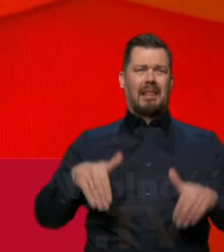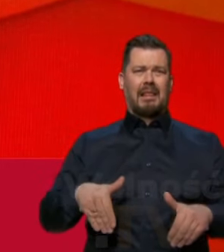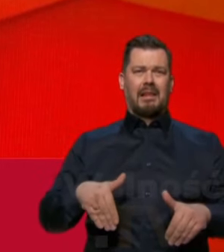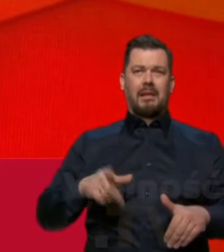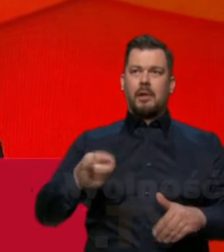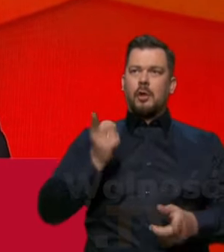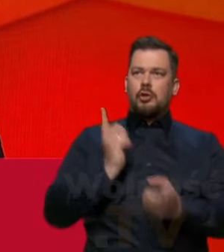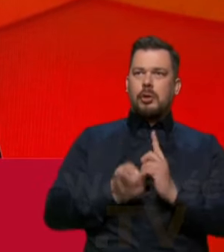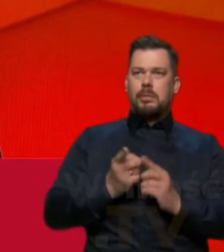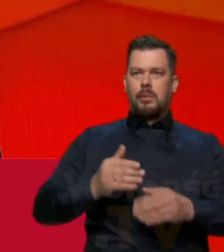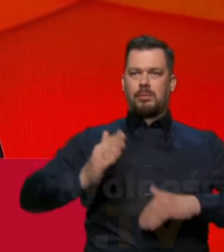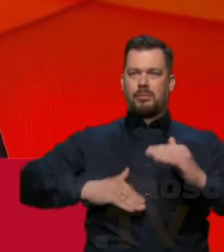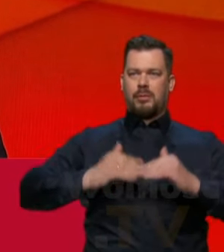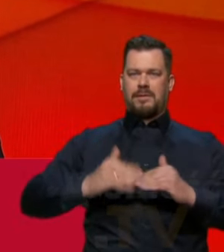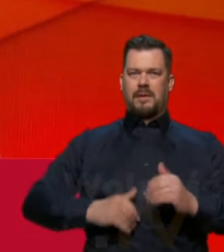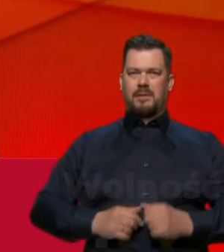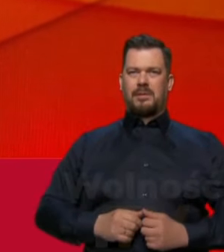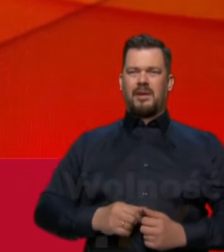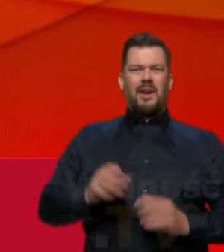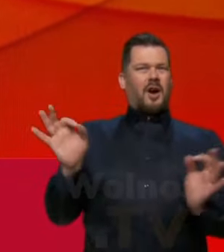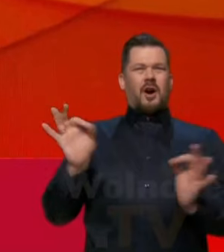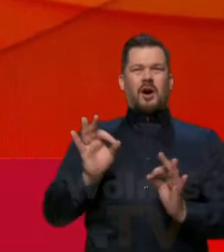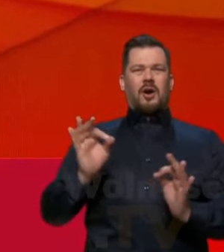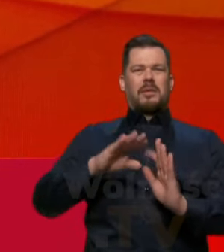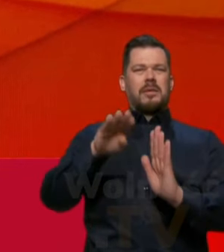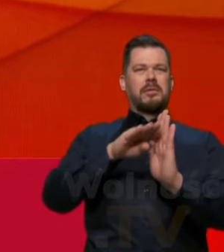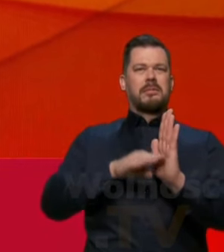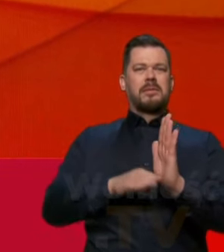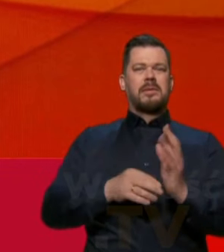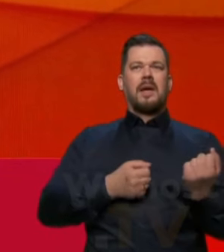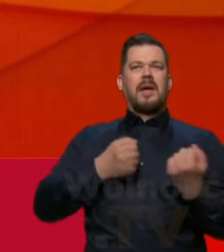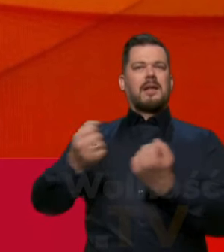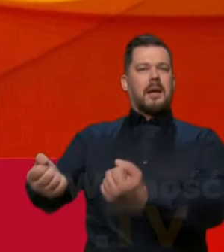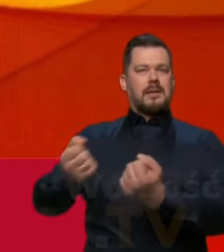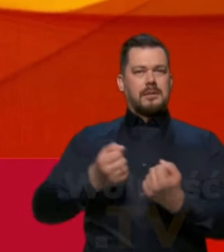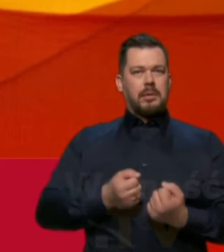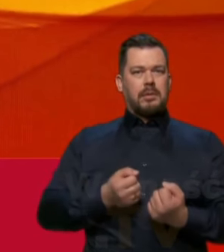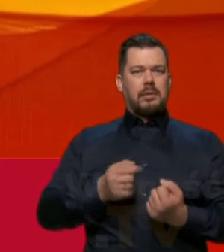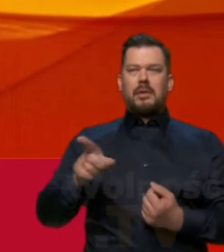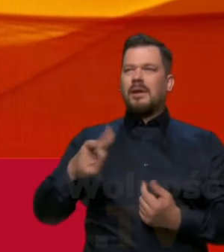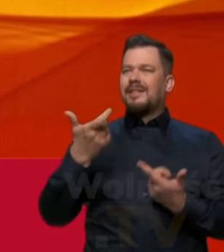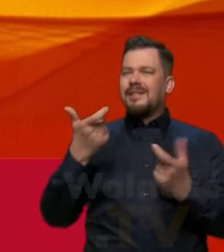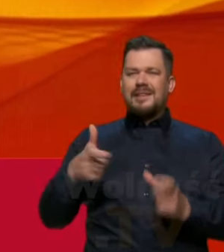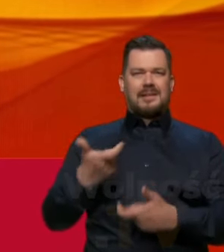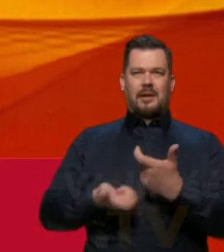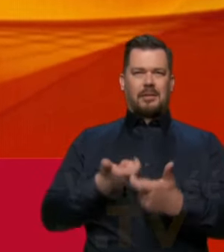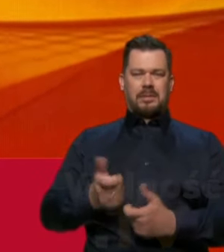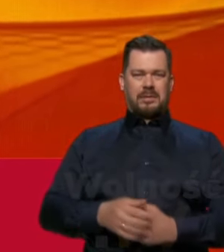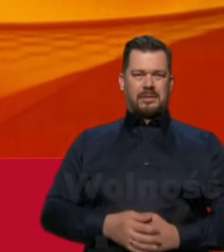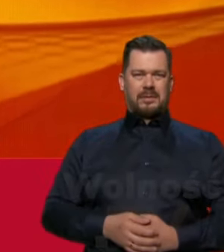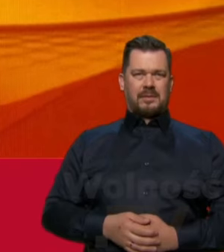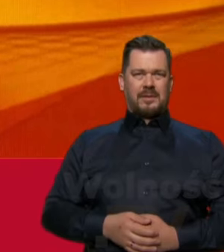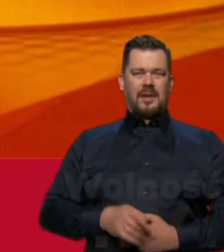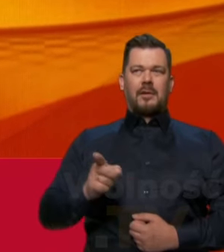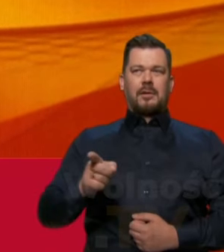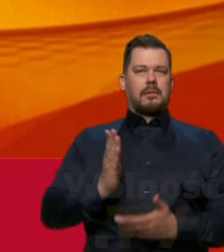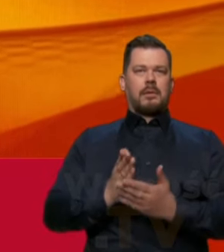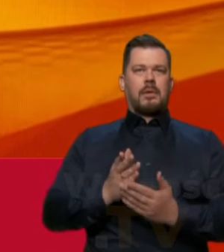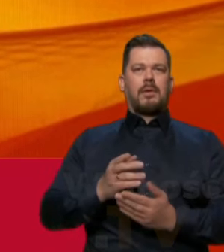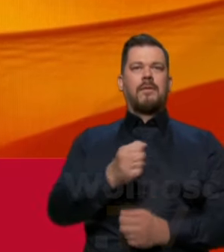się szybciej i łatwiej. Mamy fatalne przepisy dotyczące transportu. Nie zrobił nic. Jeżdżą po